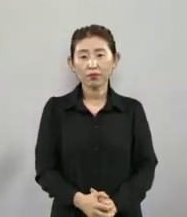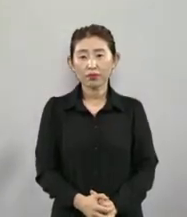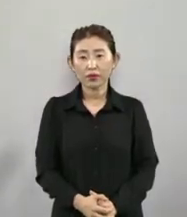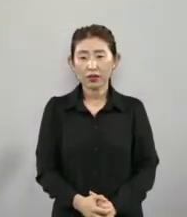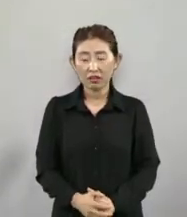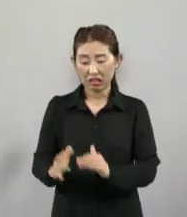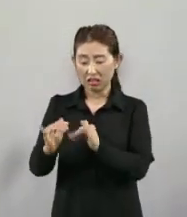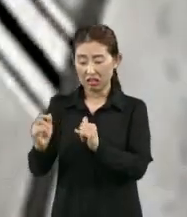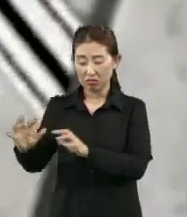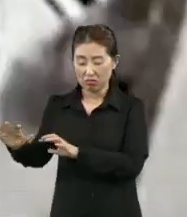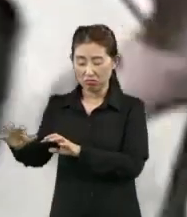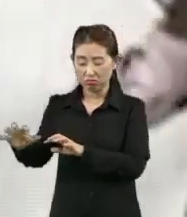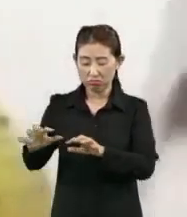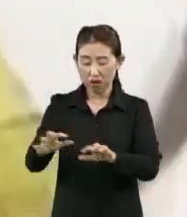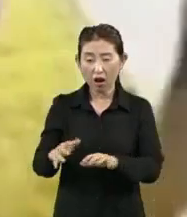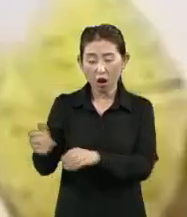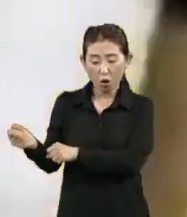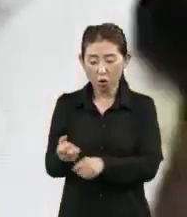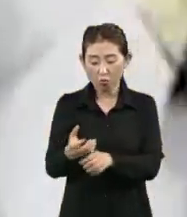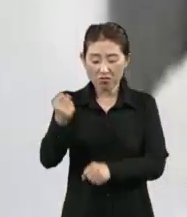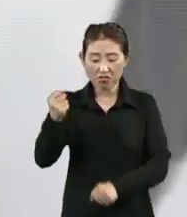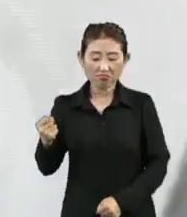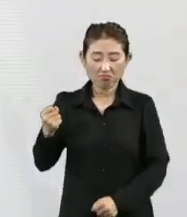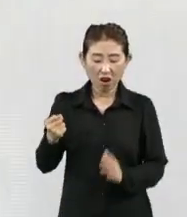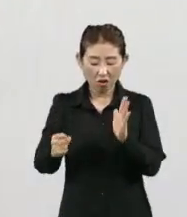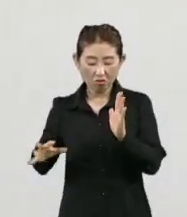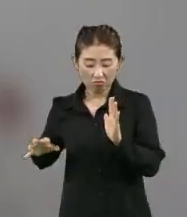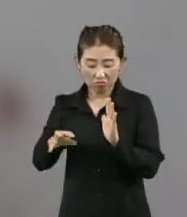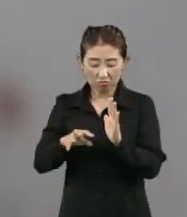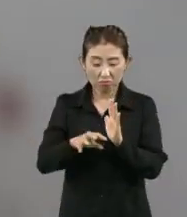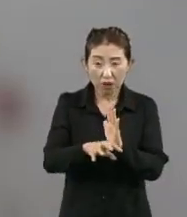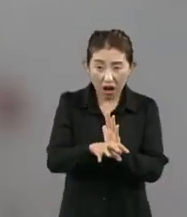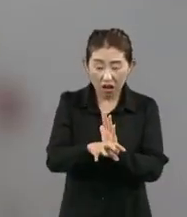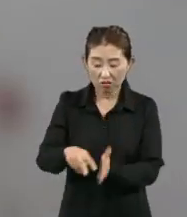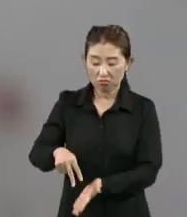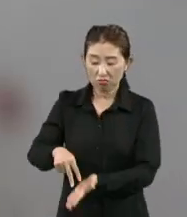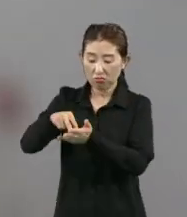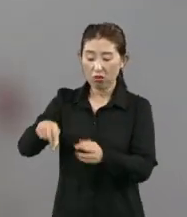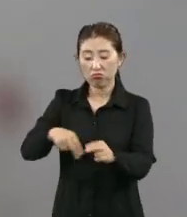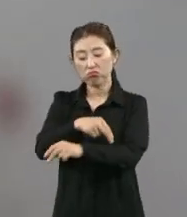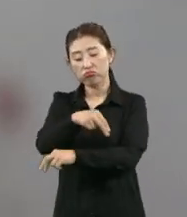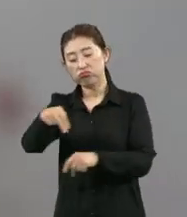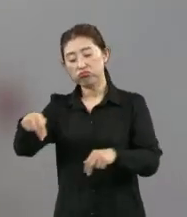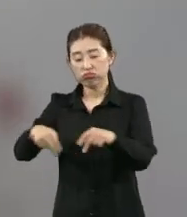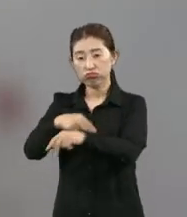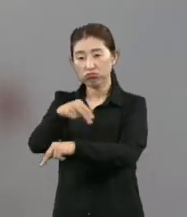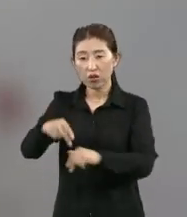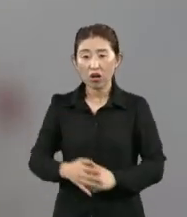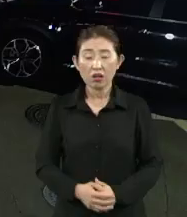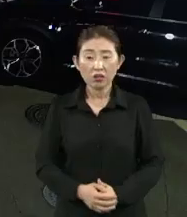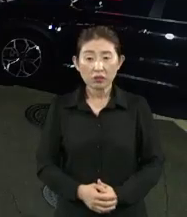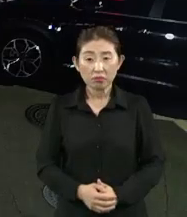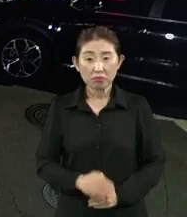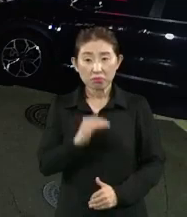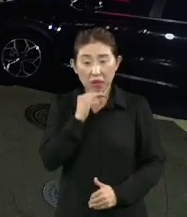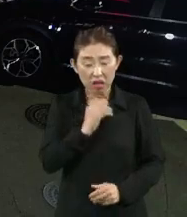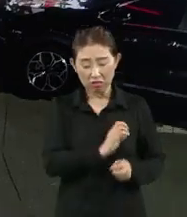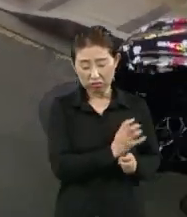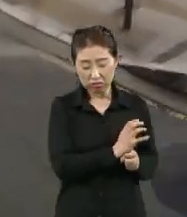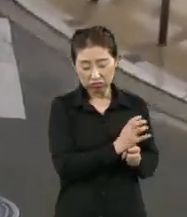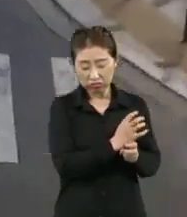한 무리의 사람들이 골프채를 들고 건물로 들어갑니다. 이어 승강기 근처를 계속 서성입니다. 잠시 뒤